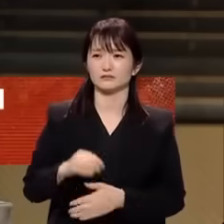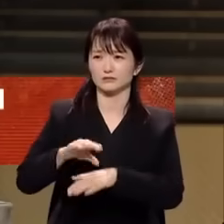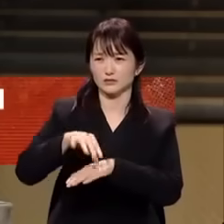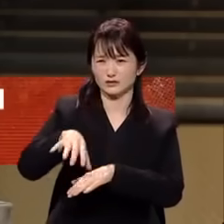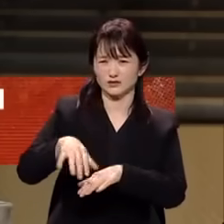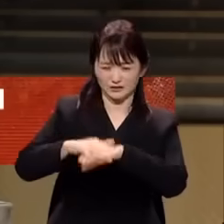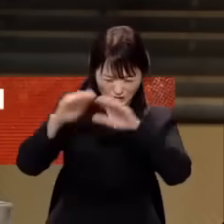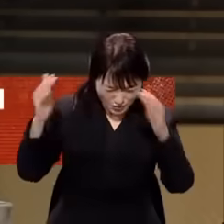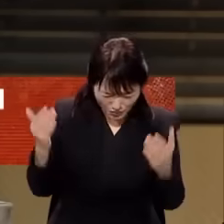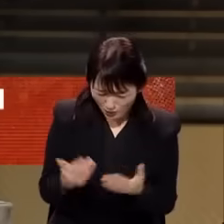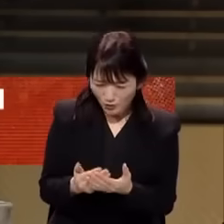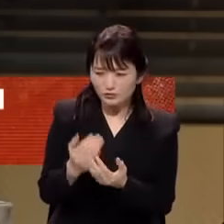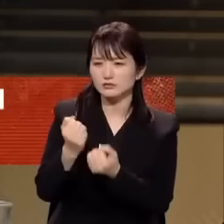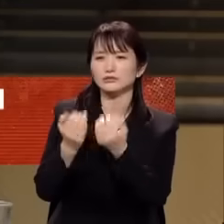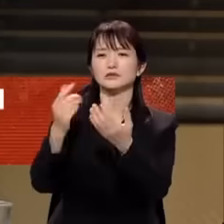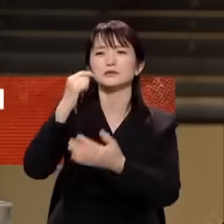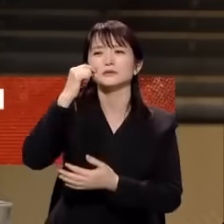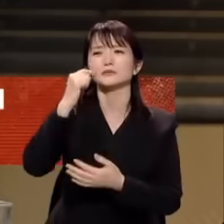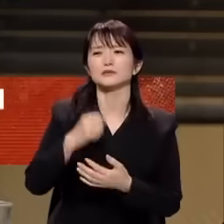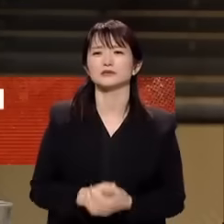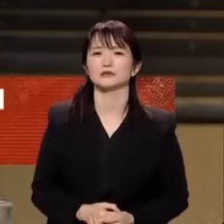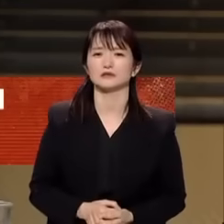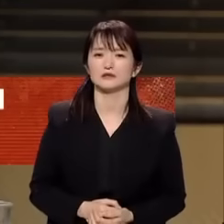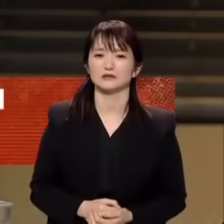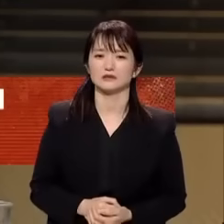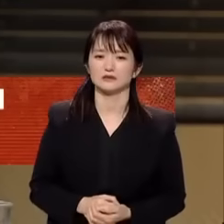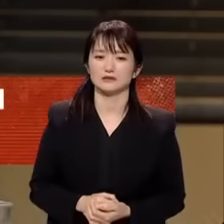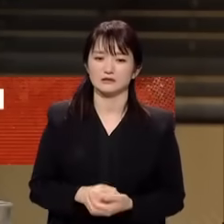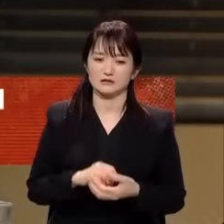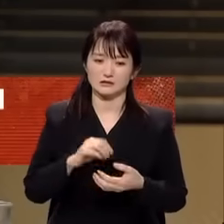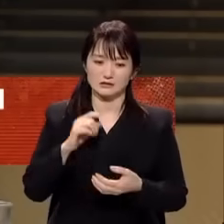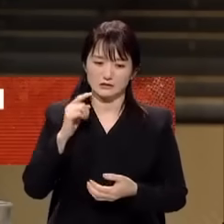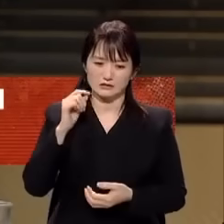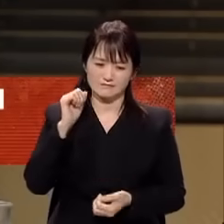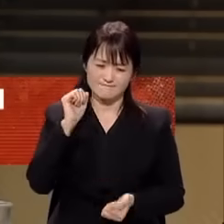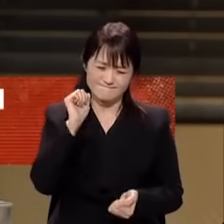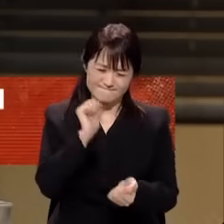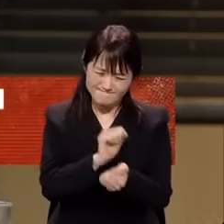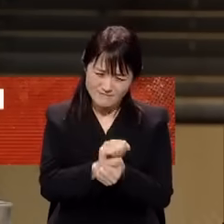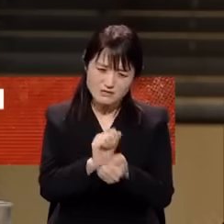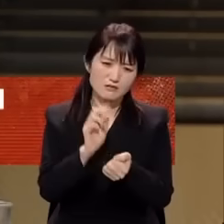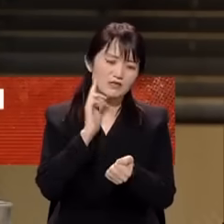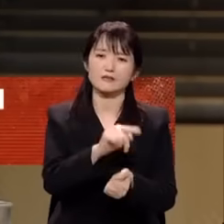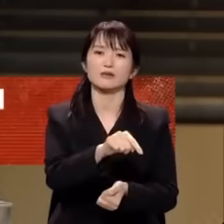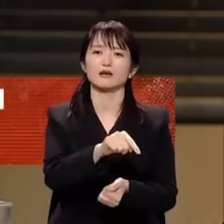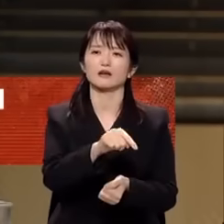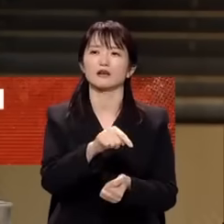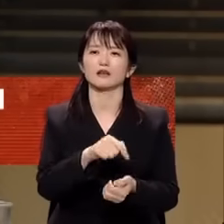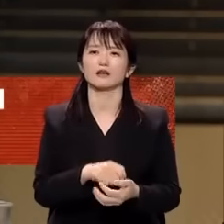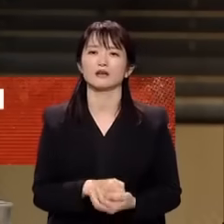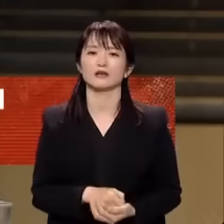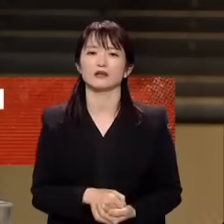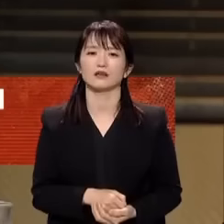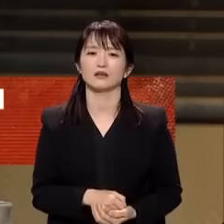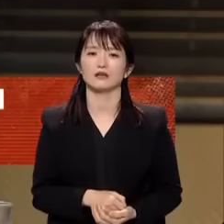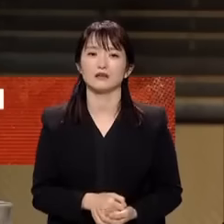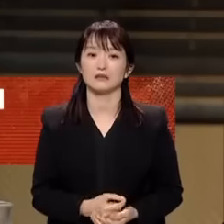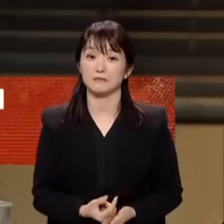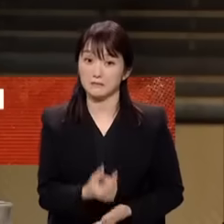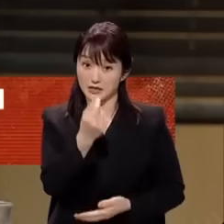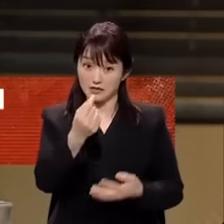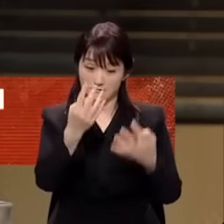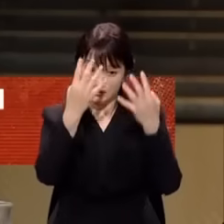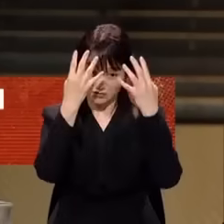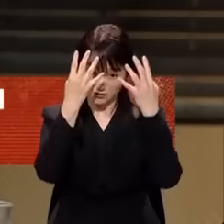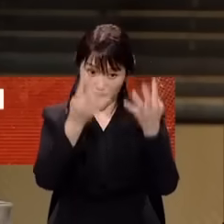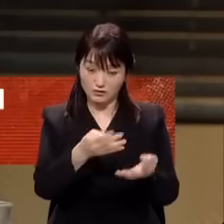드려요 너무 과학적이고 변태적이고 막 그런 상황이기 때문에 근데 이제 이게 빠르면 5년 안에 표현할 수 있다라는 것에